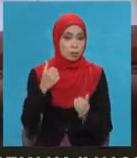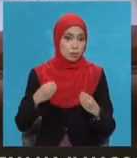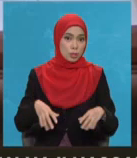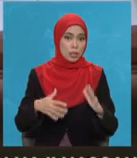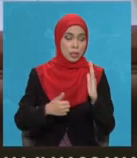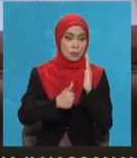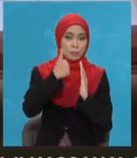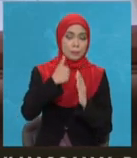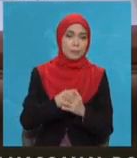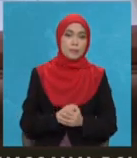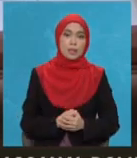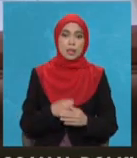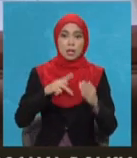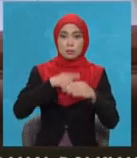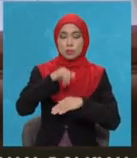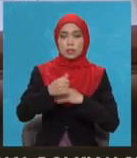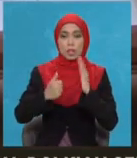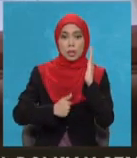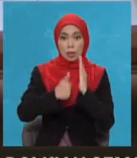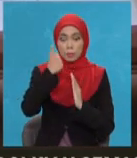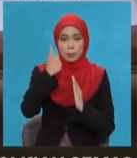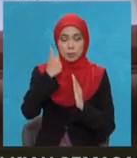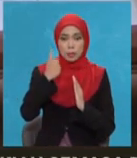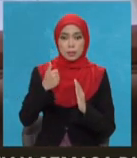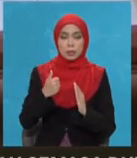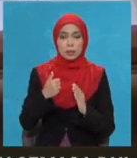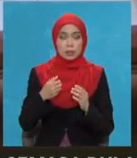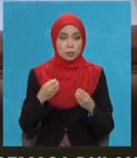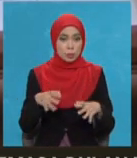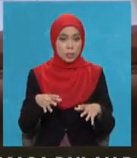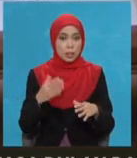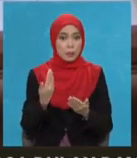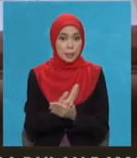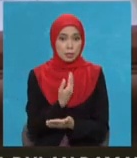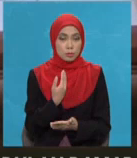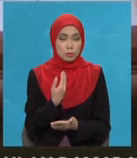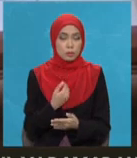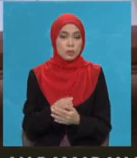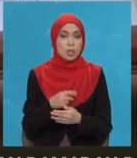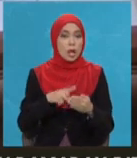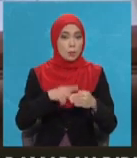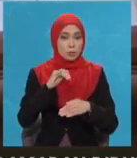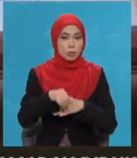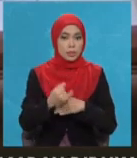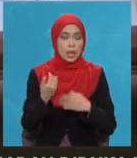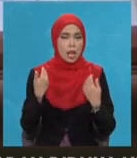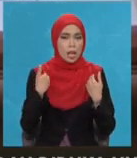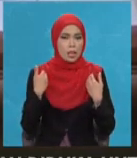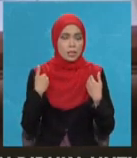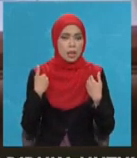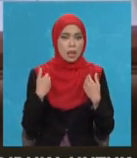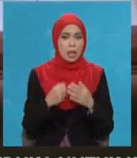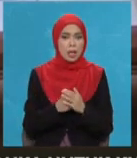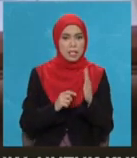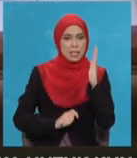project project baru yang telah diluruskan antara lainnya adalah project-project yang mempunyai high